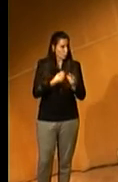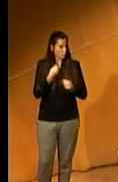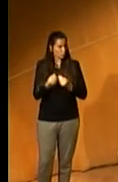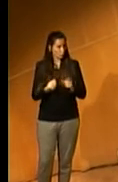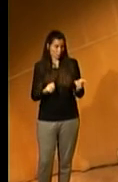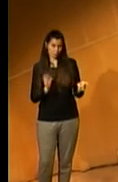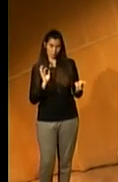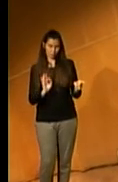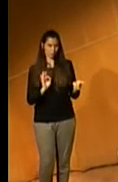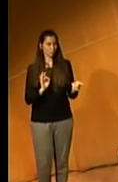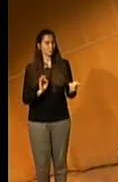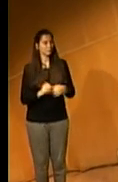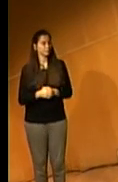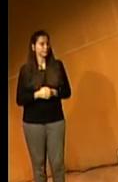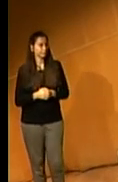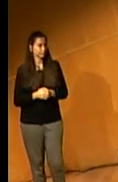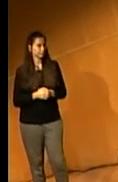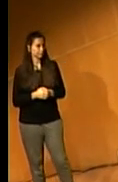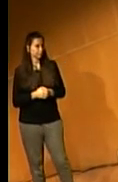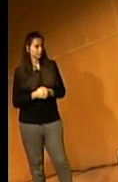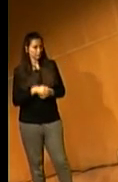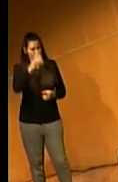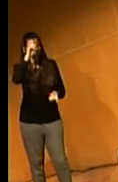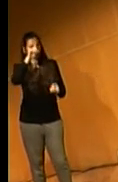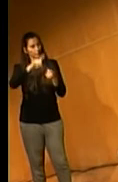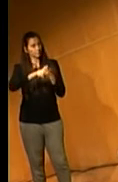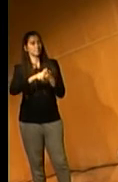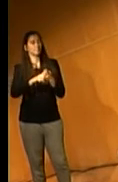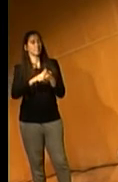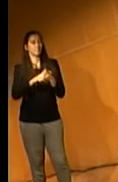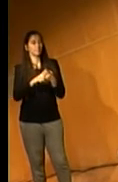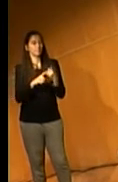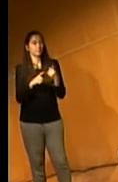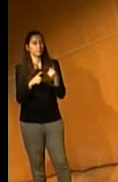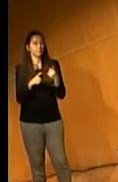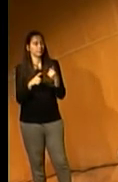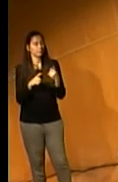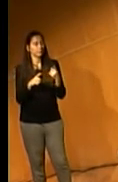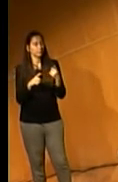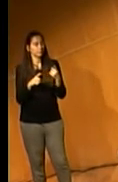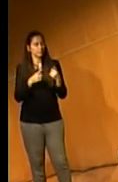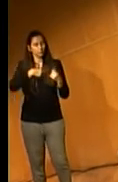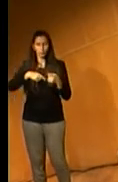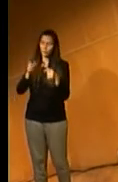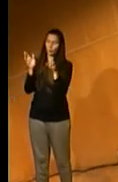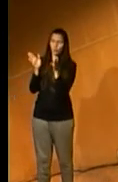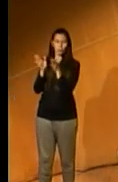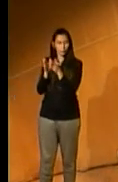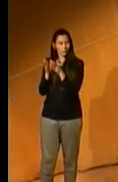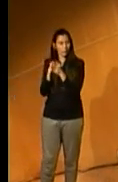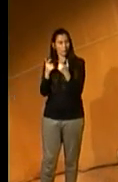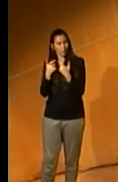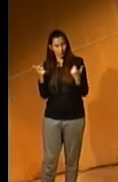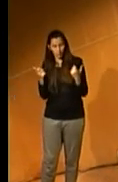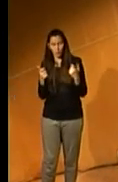Oui, moi, par rapport à l'évolution des demandes et à l'évolution par rapport à l'accompagnement, il me